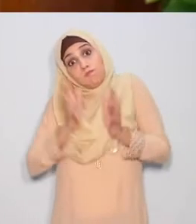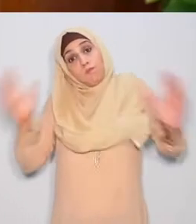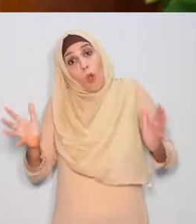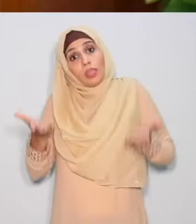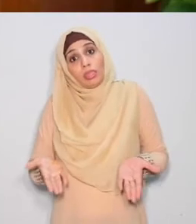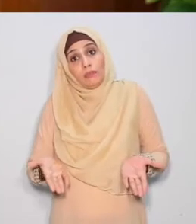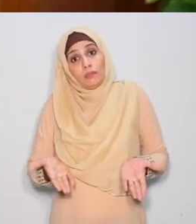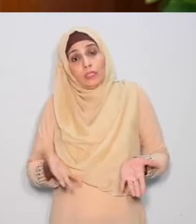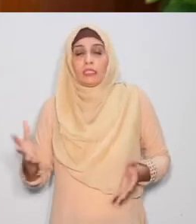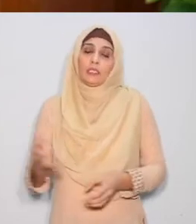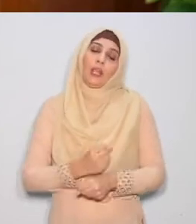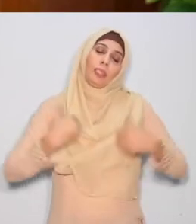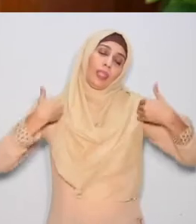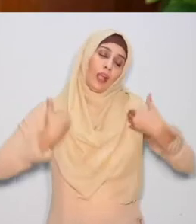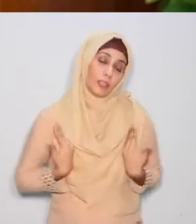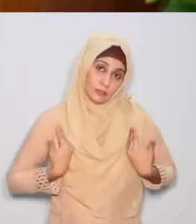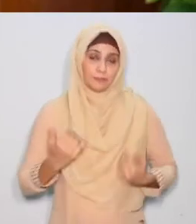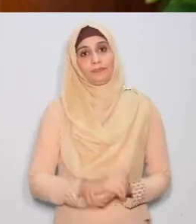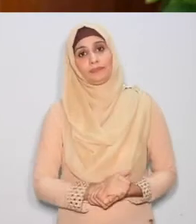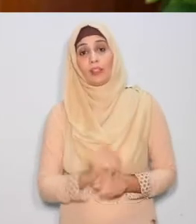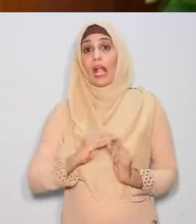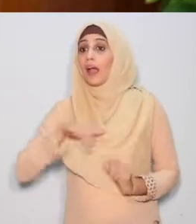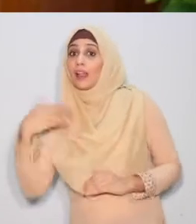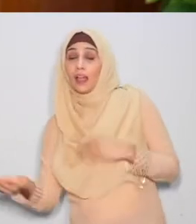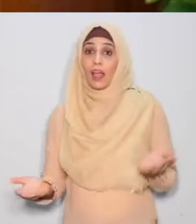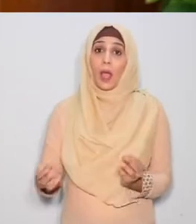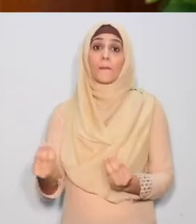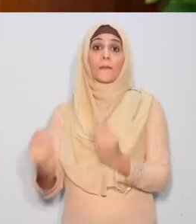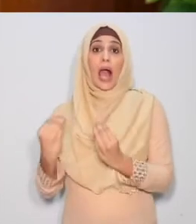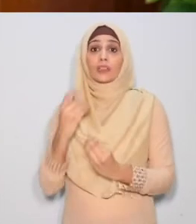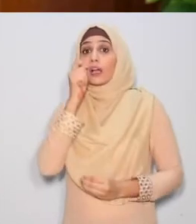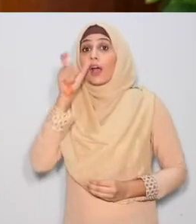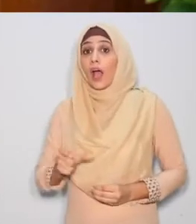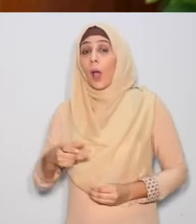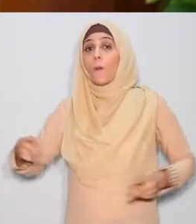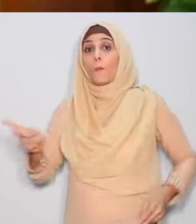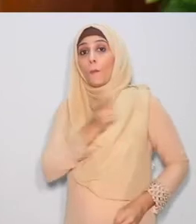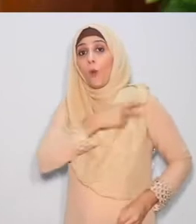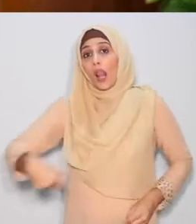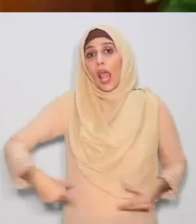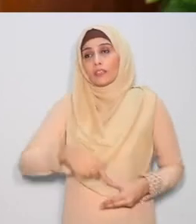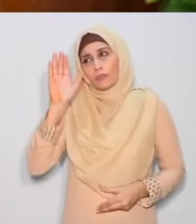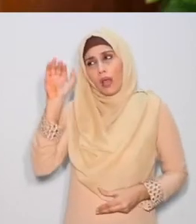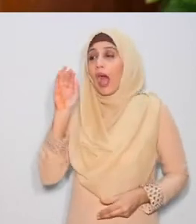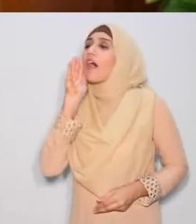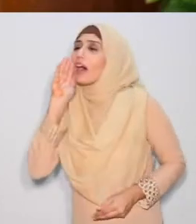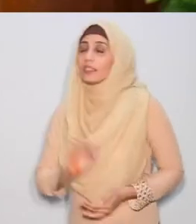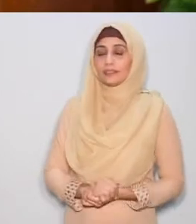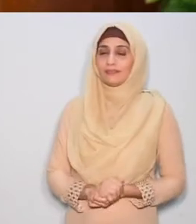बहुत ही बड़ा है, सब थक हार कर बोले। पड़ोसियों ने मदद के लिए पुलिस वाले को बुला लिया।